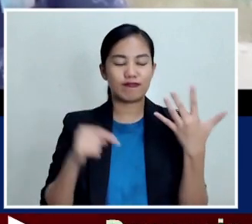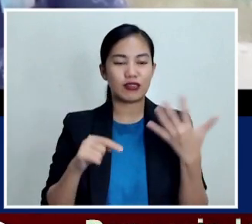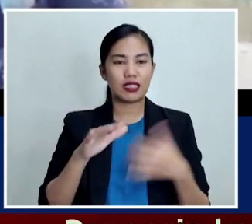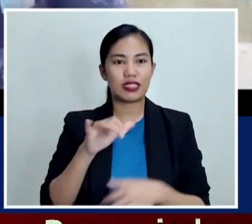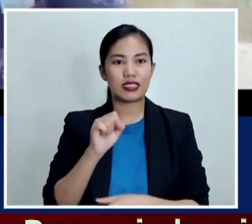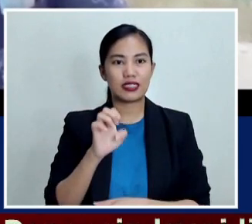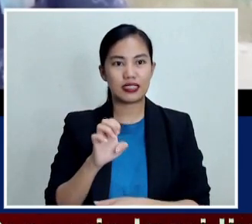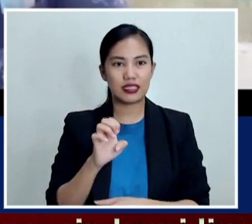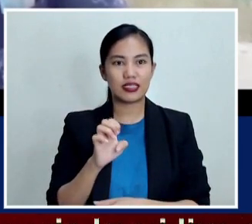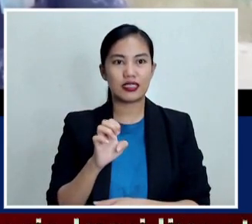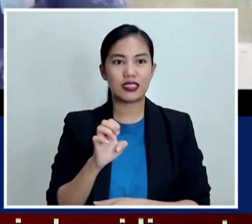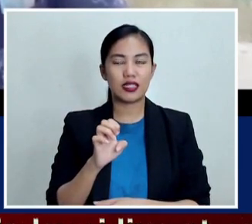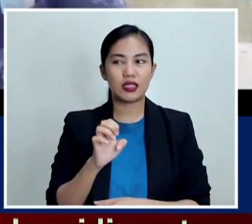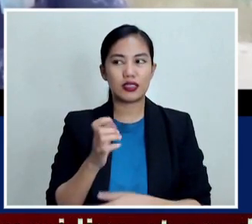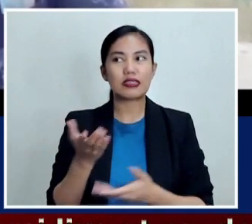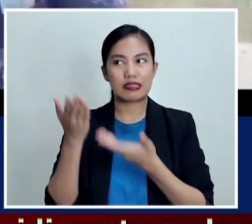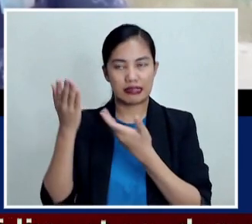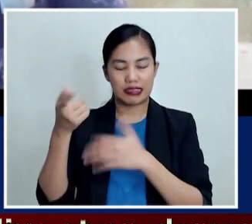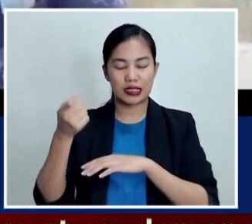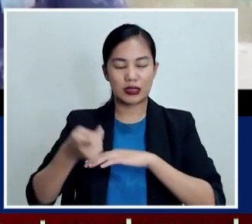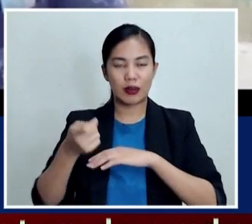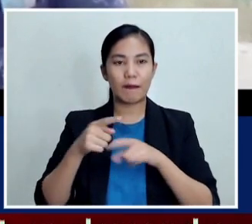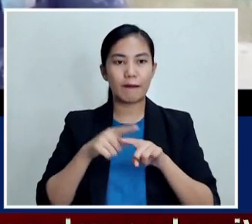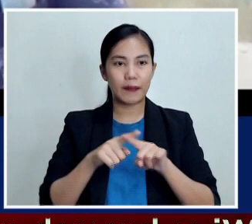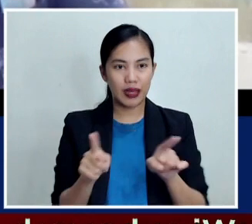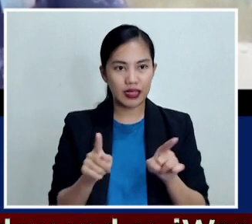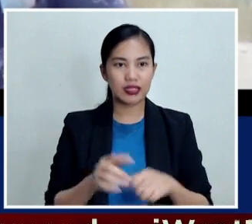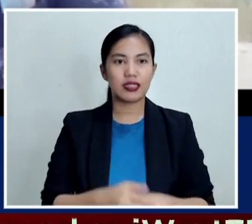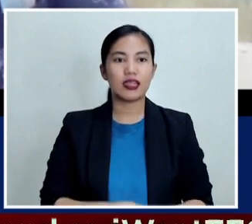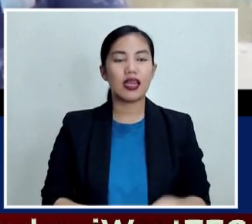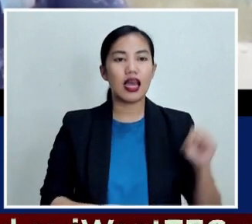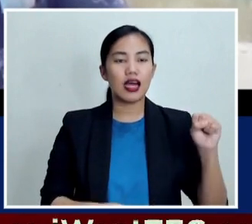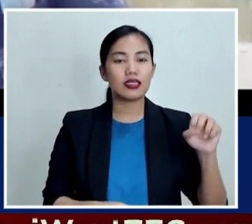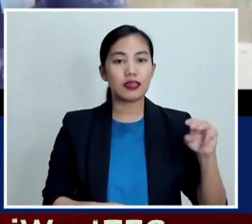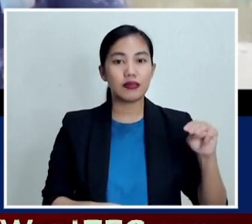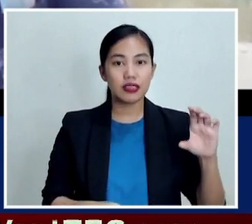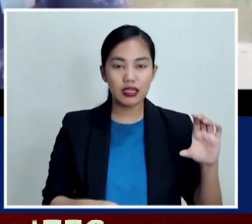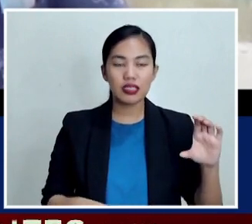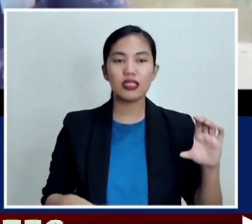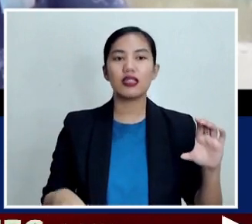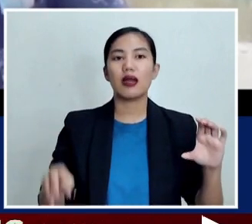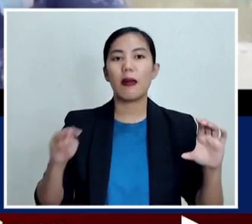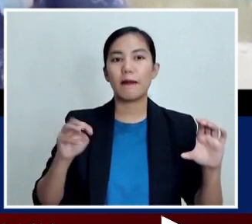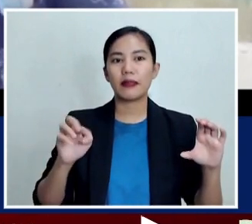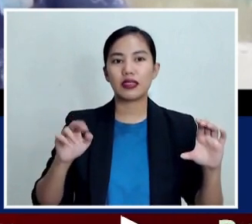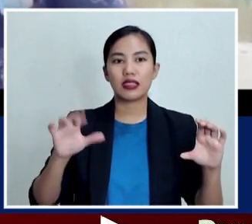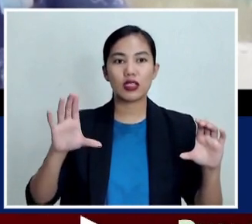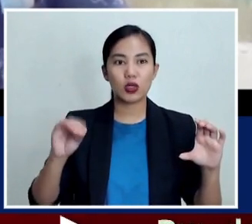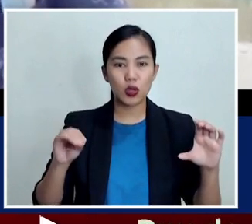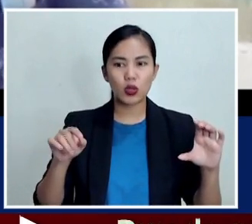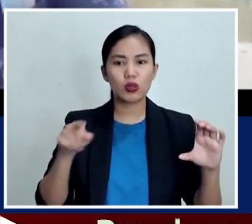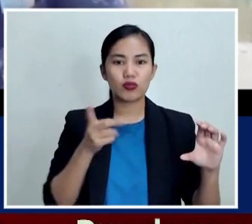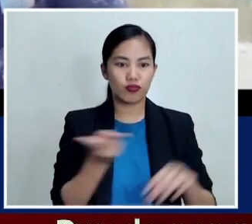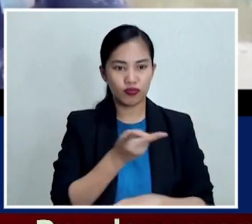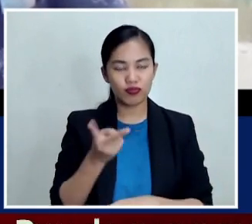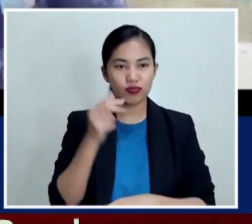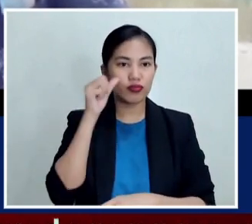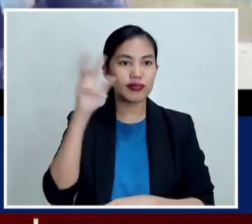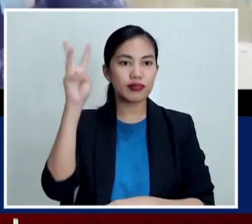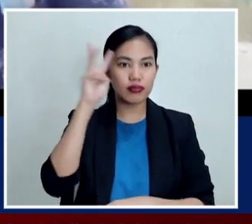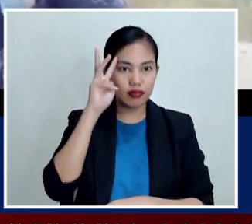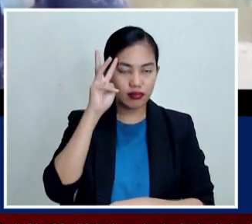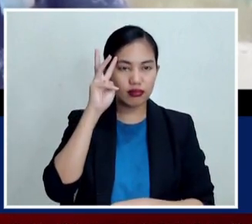kay Court of Appeals, pero mulat din San Miguel at Meralco nung pumasok sila sa kontrata, mulat din sila nung nagsampa sila